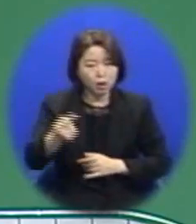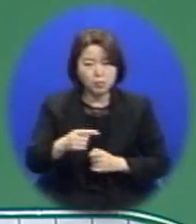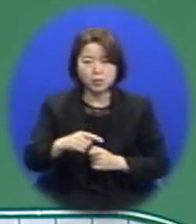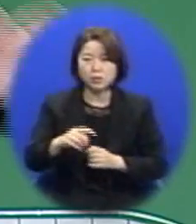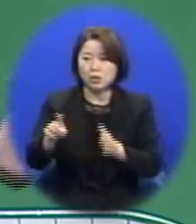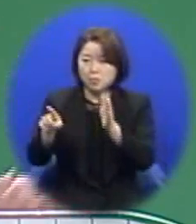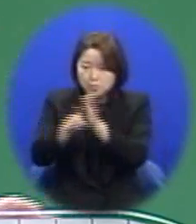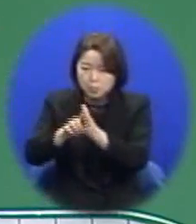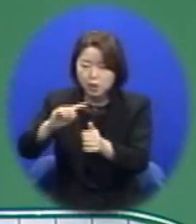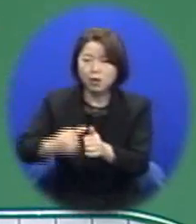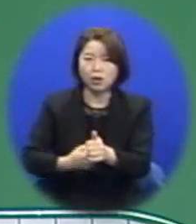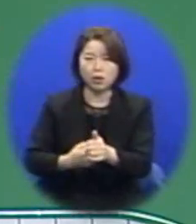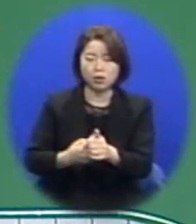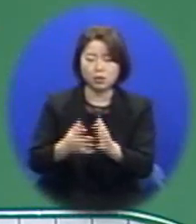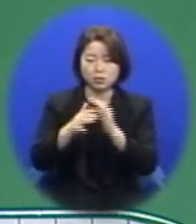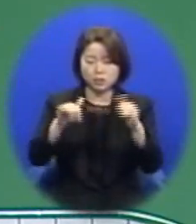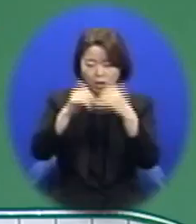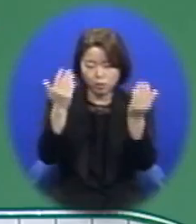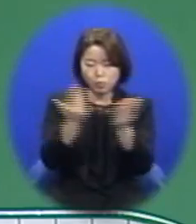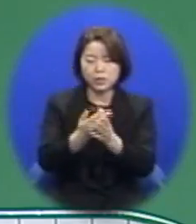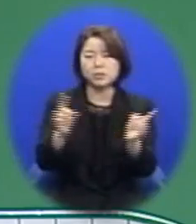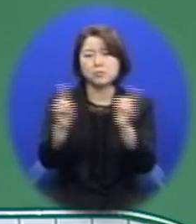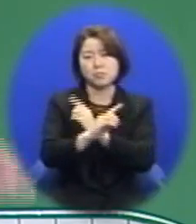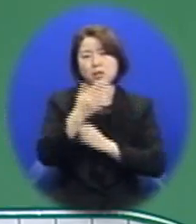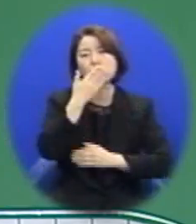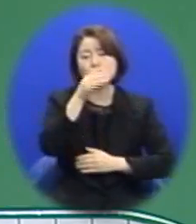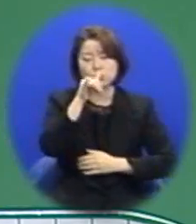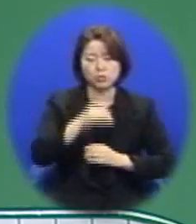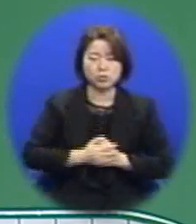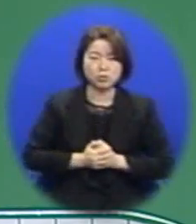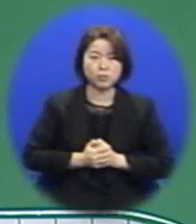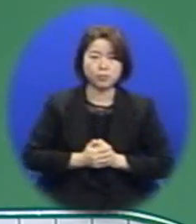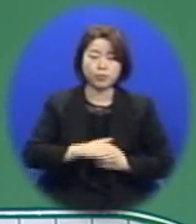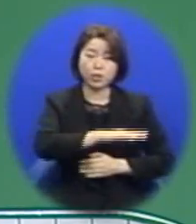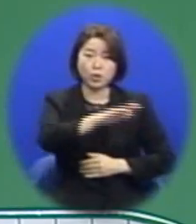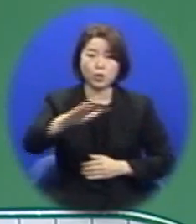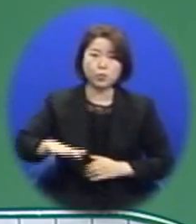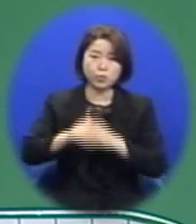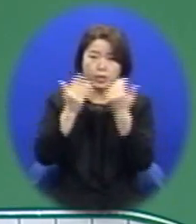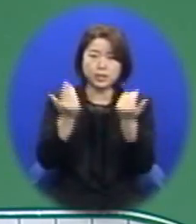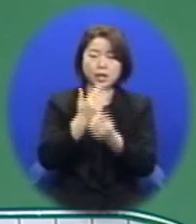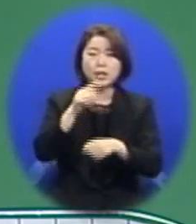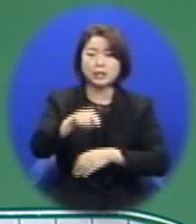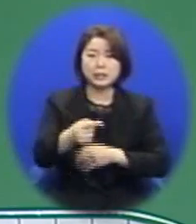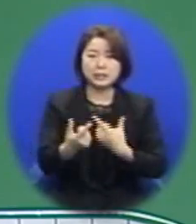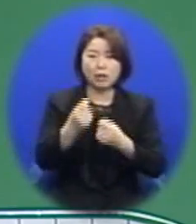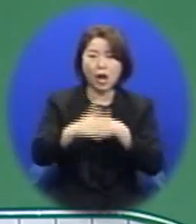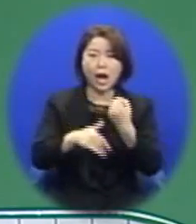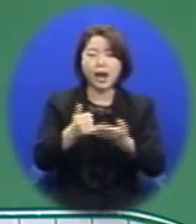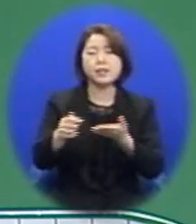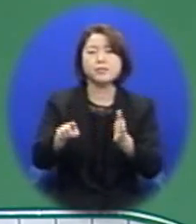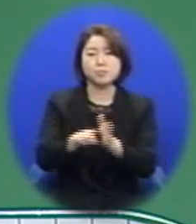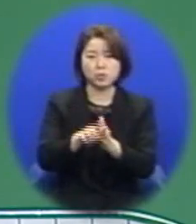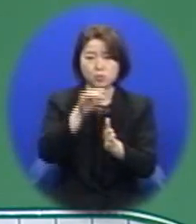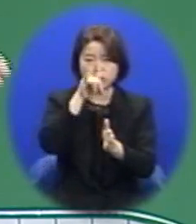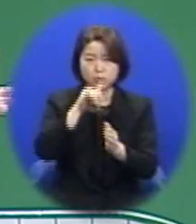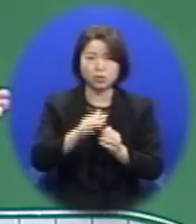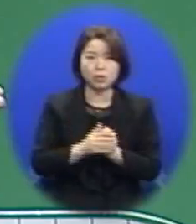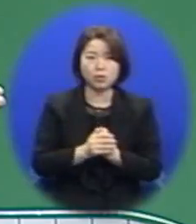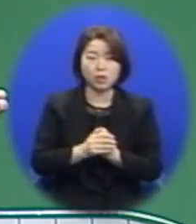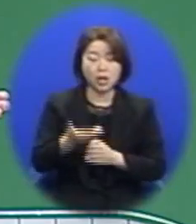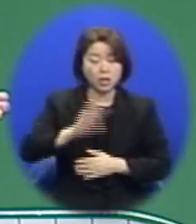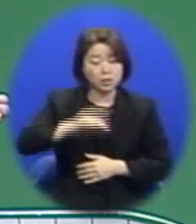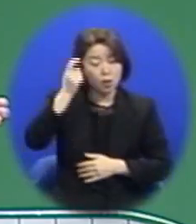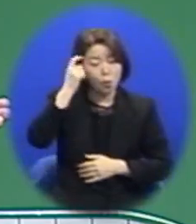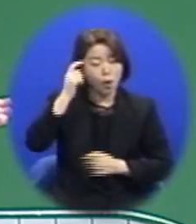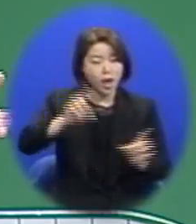완전히 달라질 수밖에 없어요. 우리는 다 그런 하나님을 믿은 사람들입니다. 그런데 왜 삶이